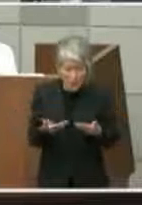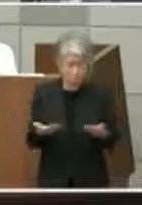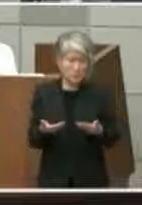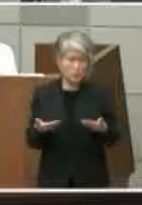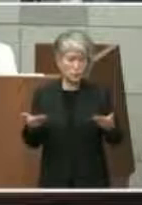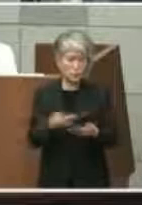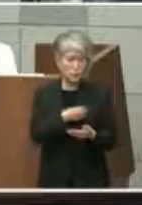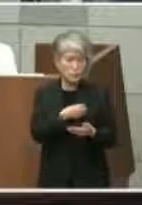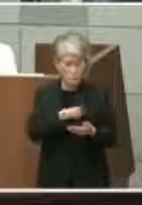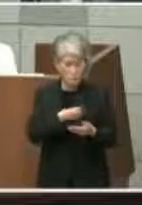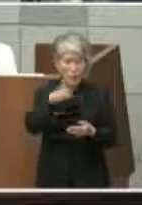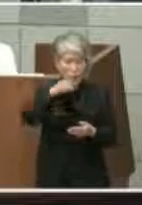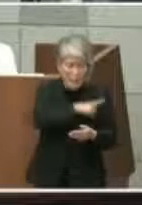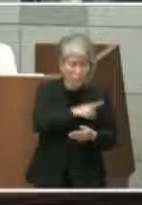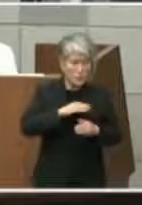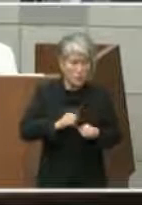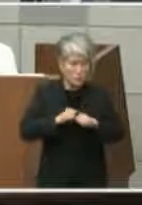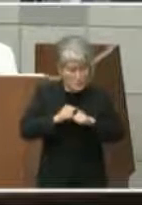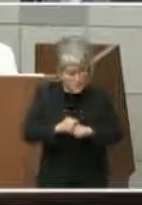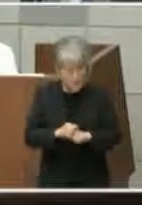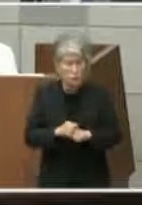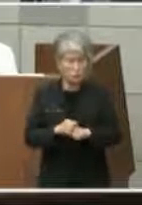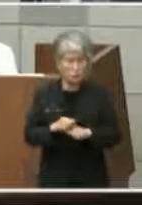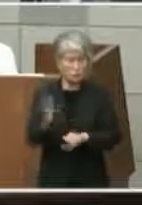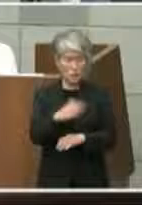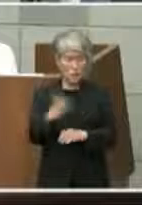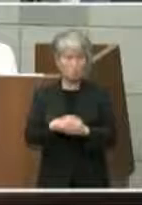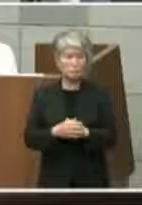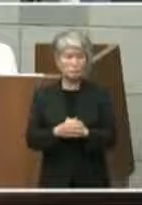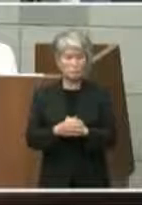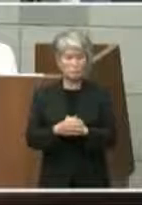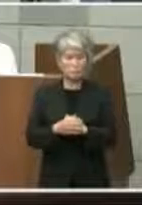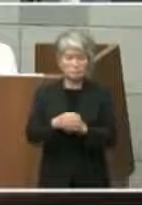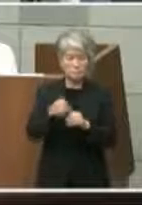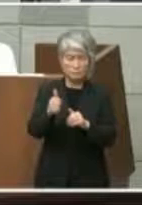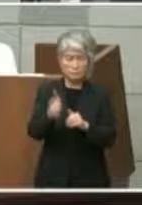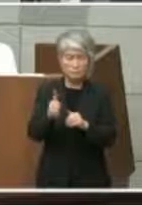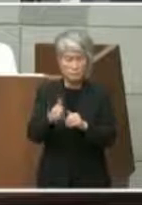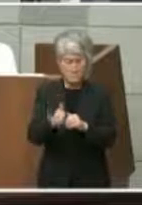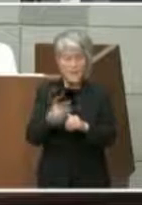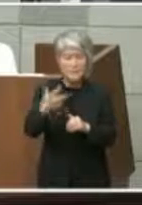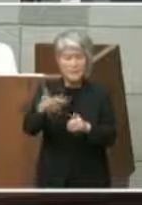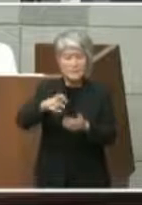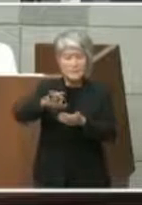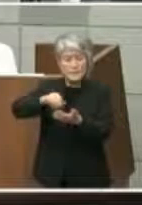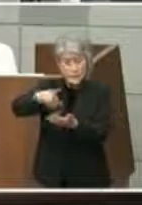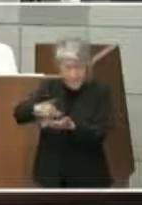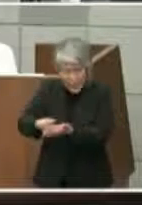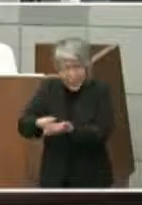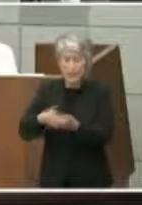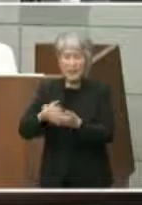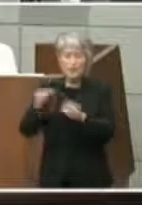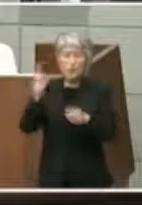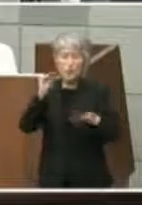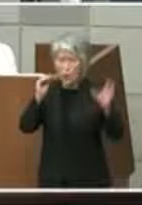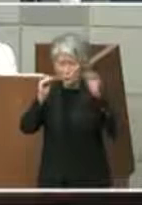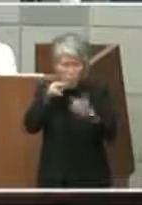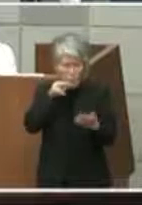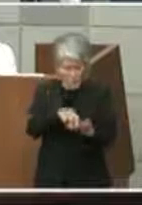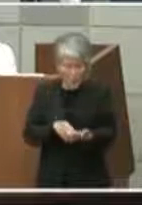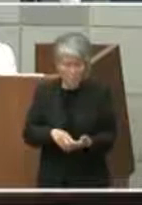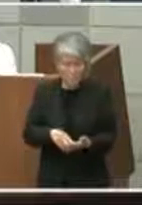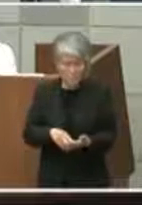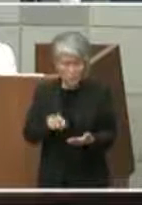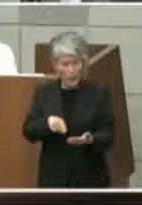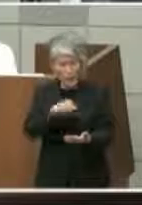いことしたみたいになってしまってるんですよ。市税情報を見たあかん人が見た、それええんかっていうこととかね、あの